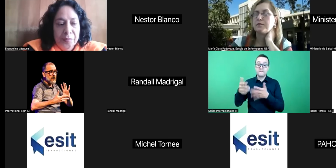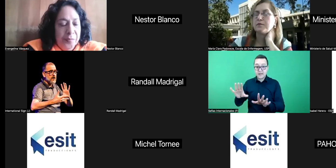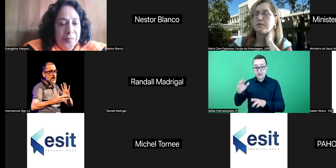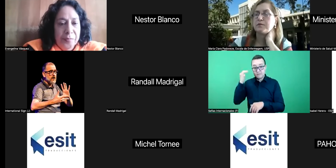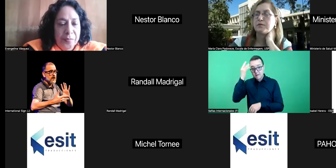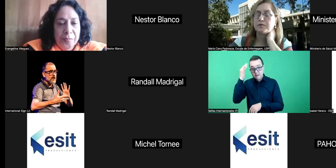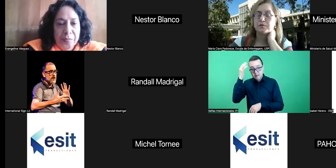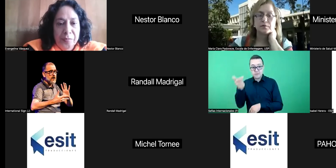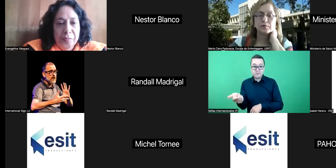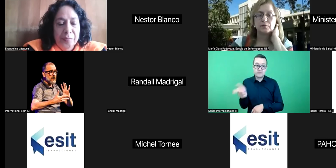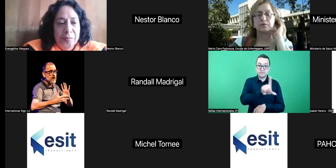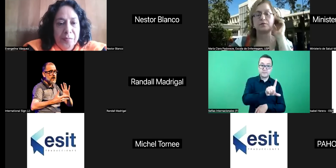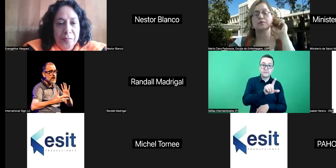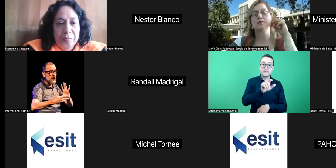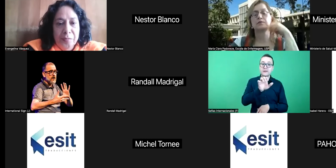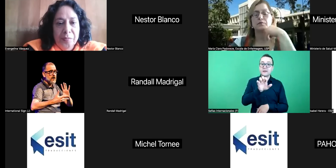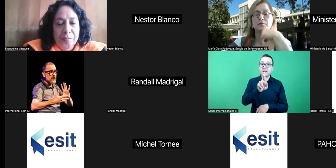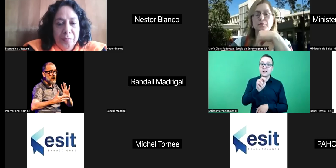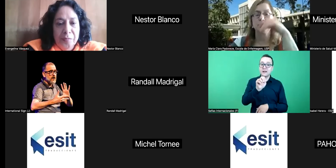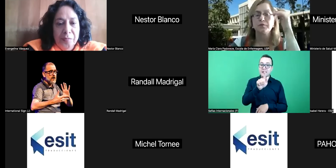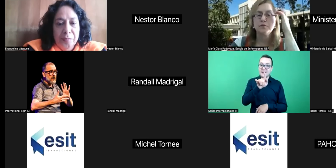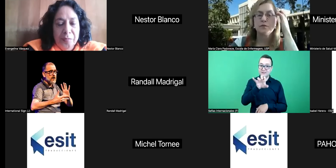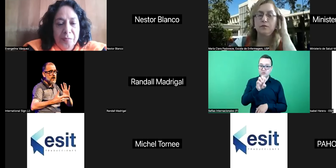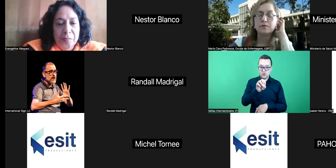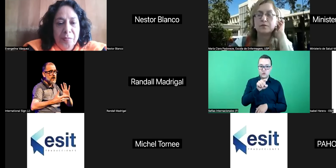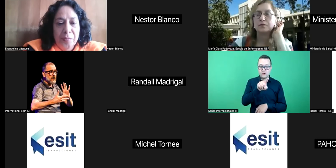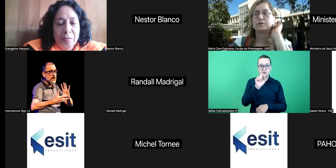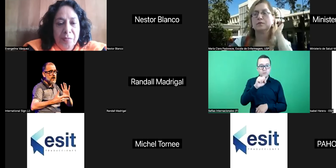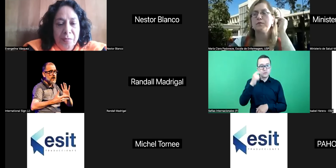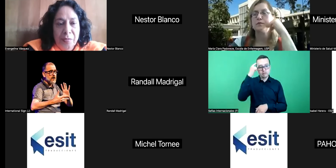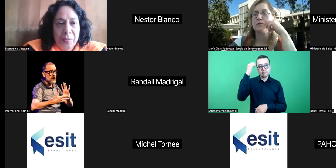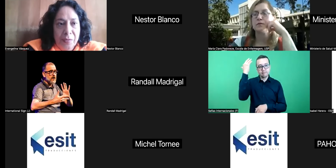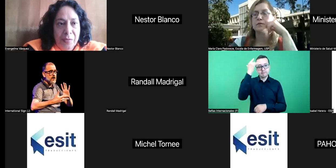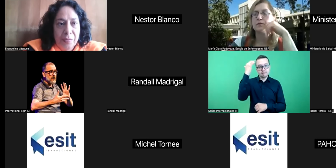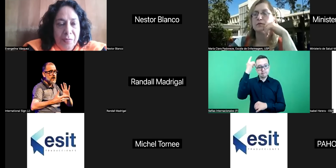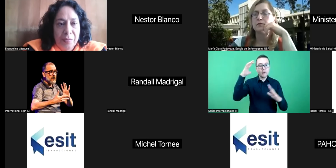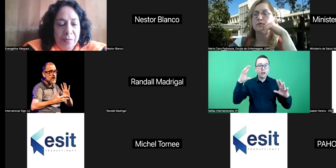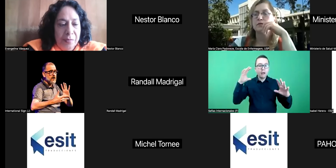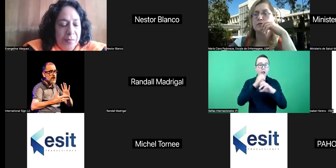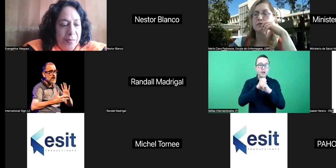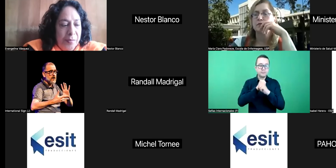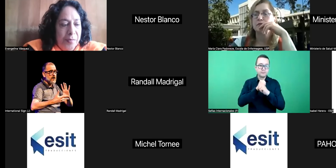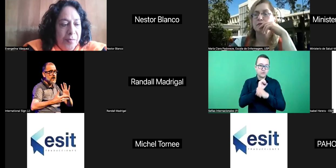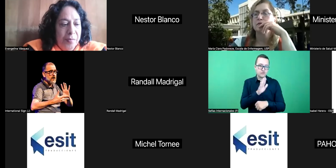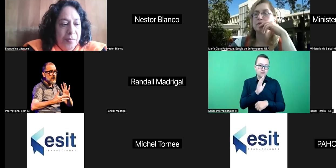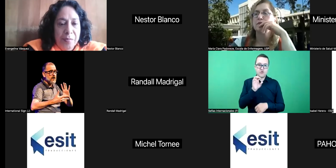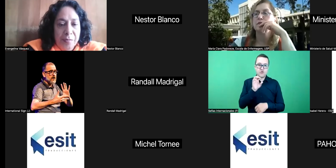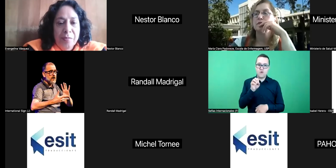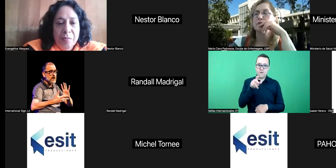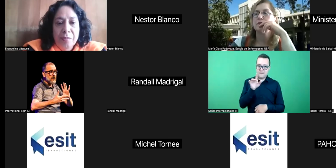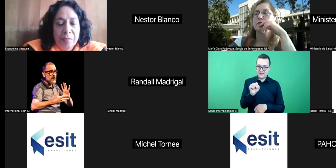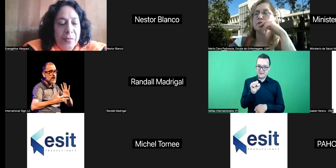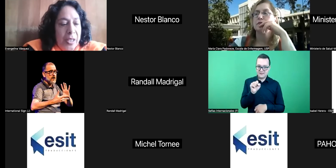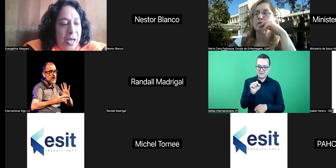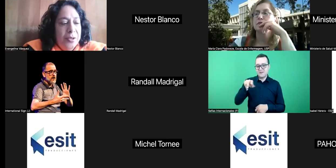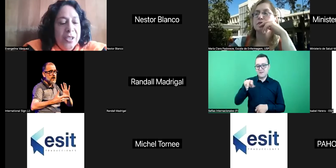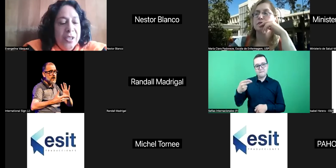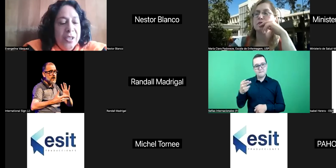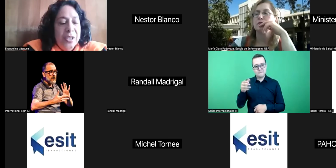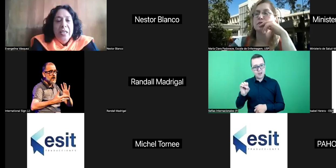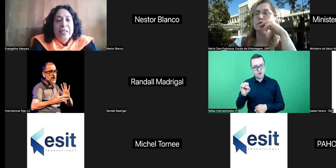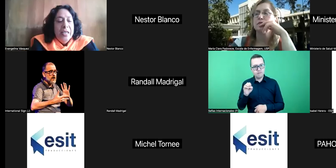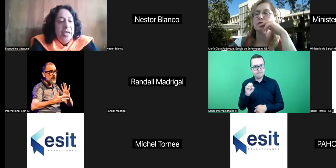Puis, finalement, on aura le docteur Bascolo pour des réflexions institutionnelles finales et